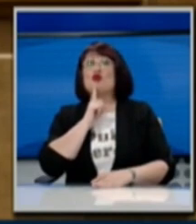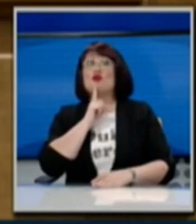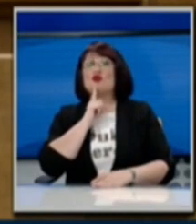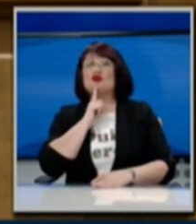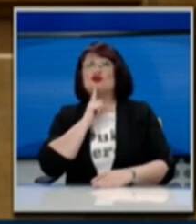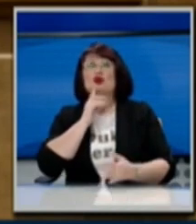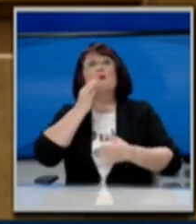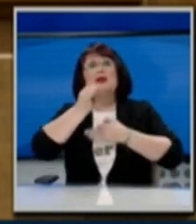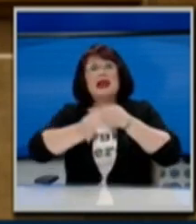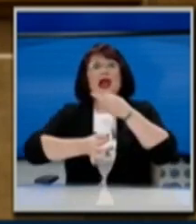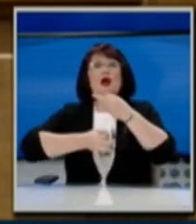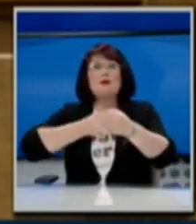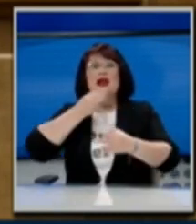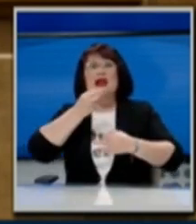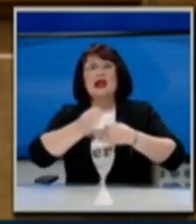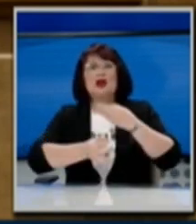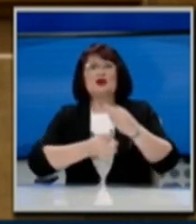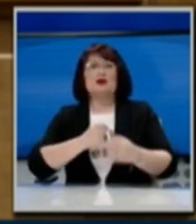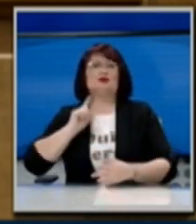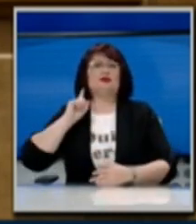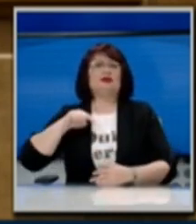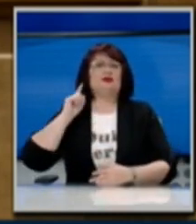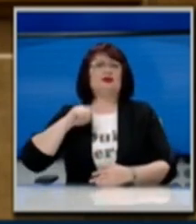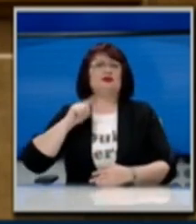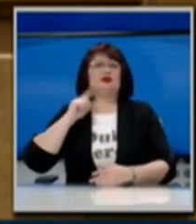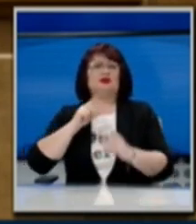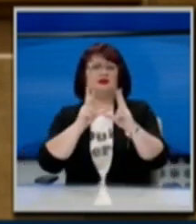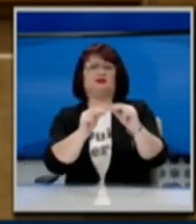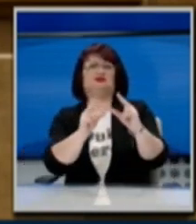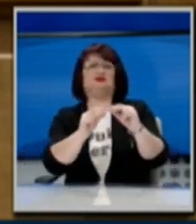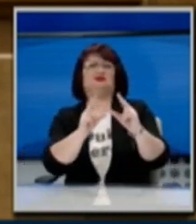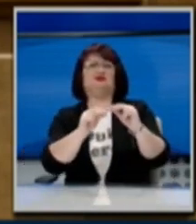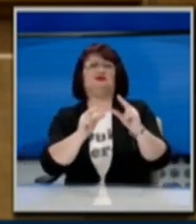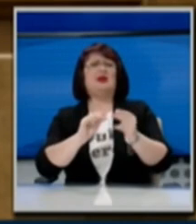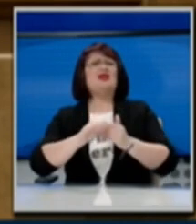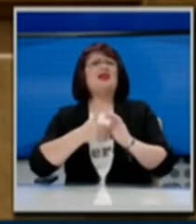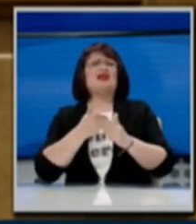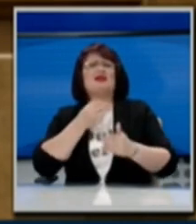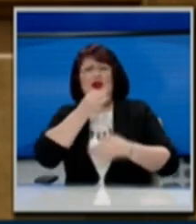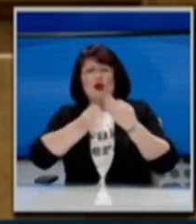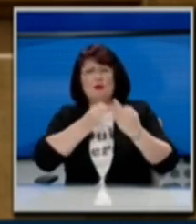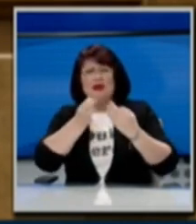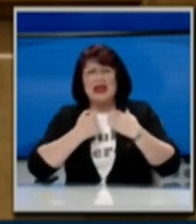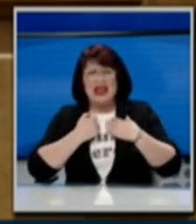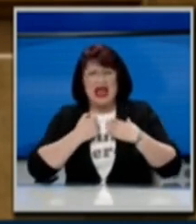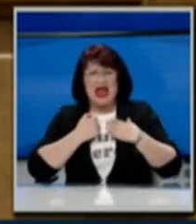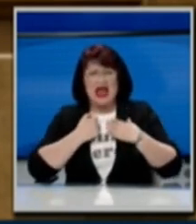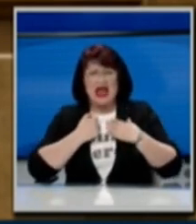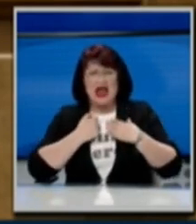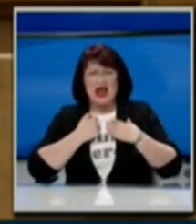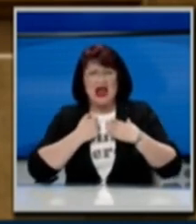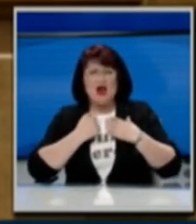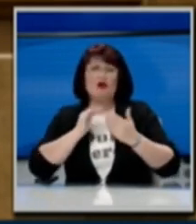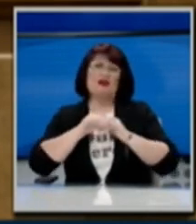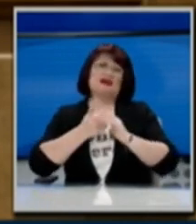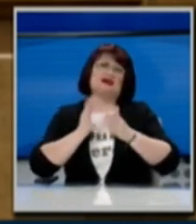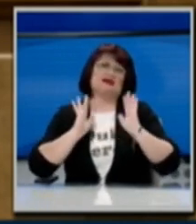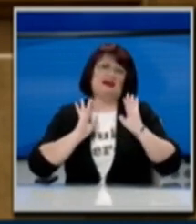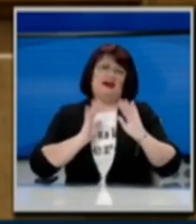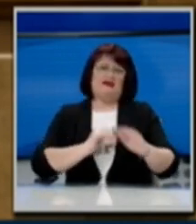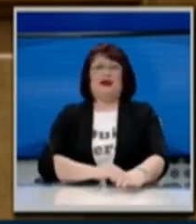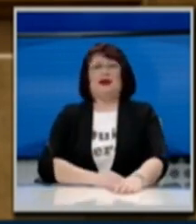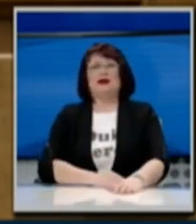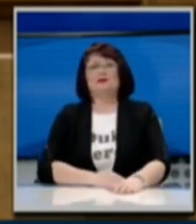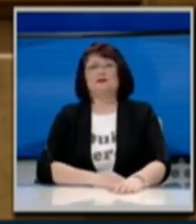ακούτε καθόλου γιατί έχετε μια ιδιαίτερη δική σας συζήτηση. Ένα δείγμα από τα παλιά που